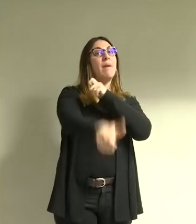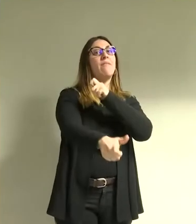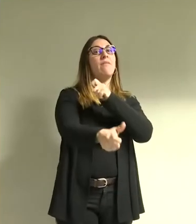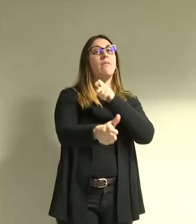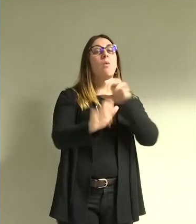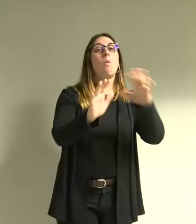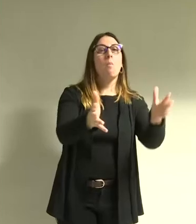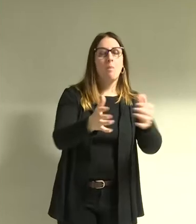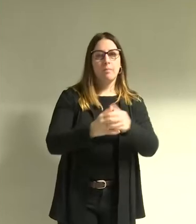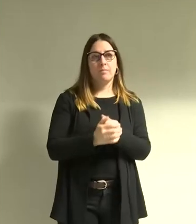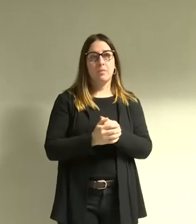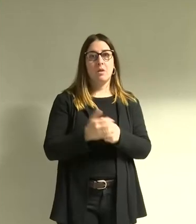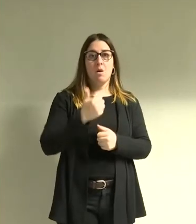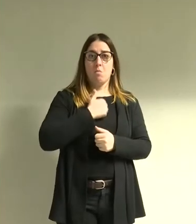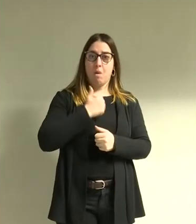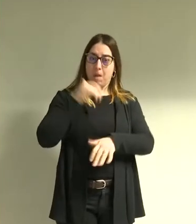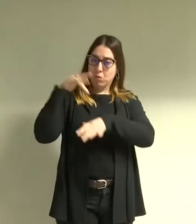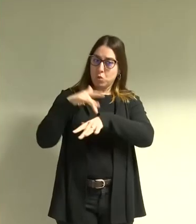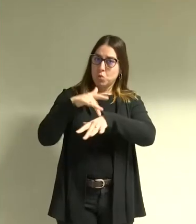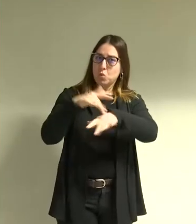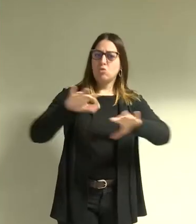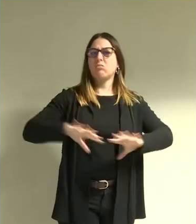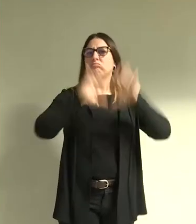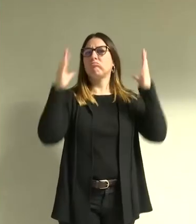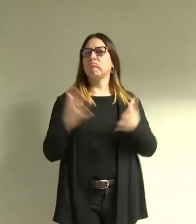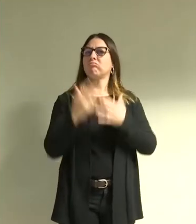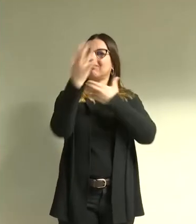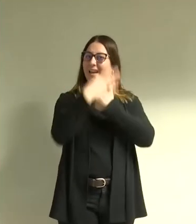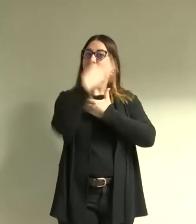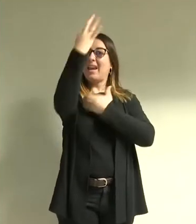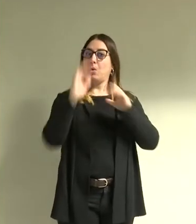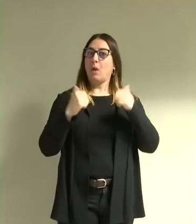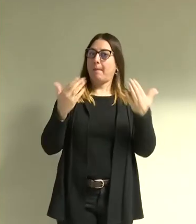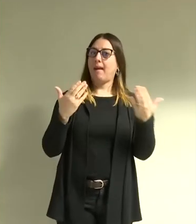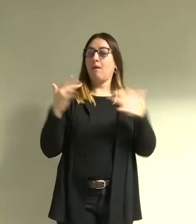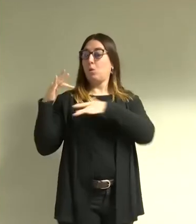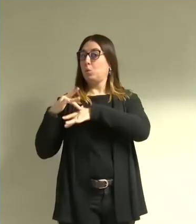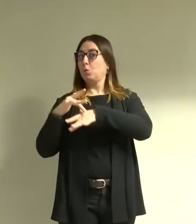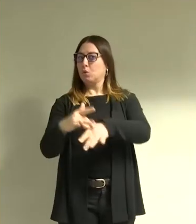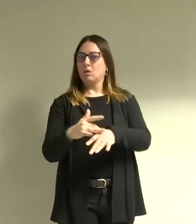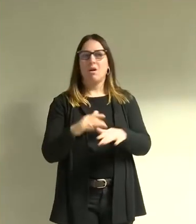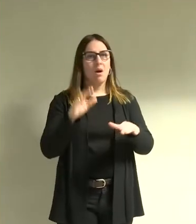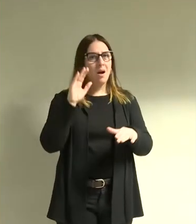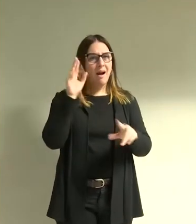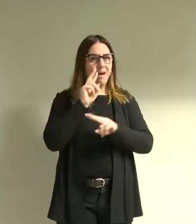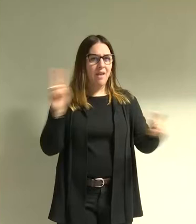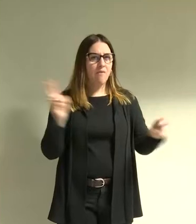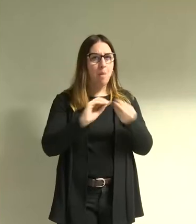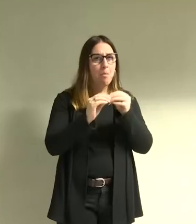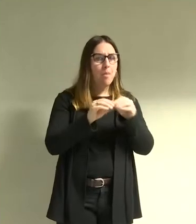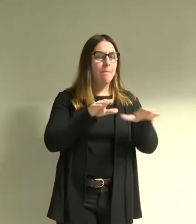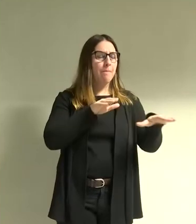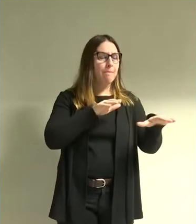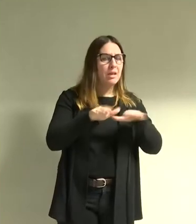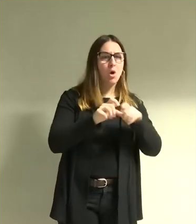j'en suis convaincue pour avoir moi même testé l'ensemble des dispositifs avant d'être élu ne nous ne sommes pas là dans un problème méthodologique au procès sur y est